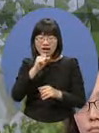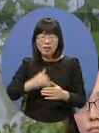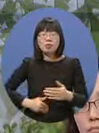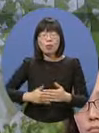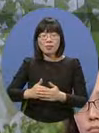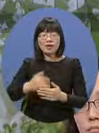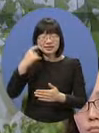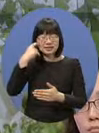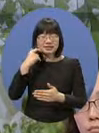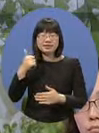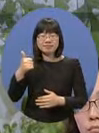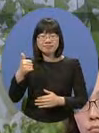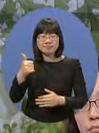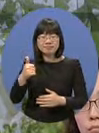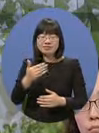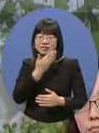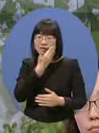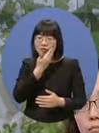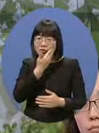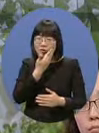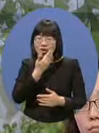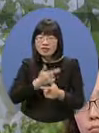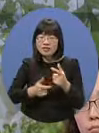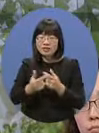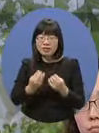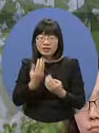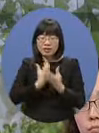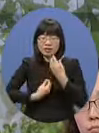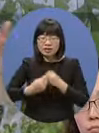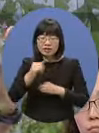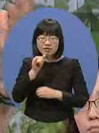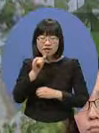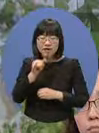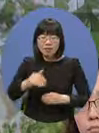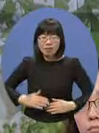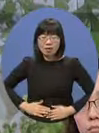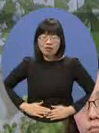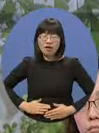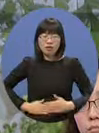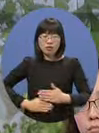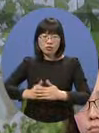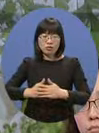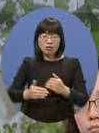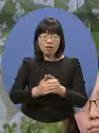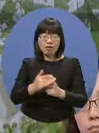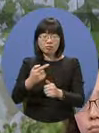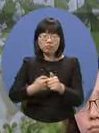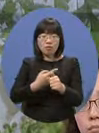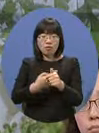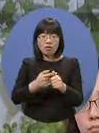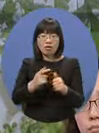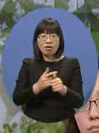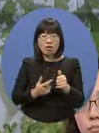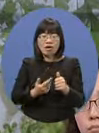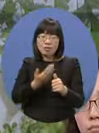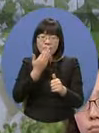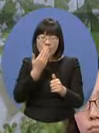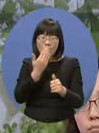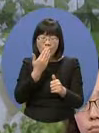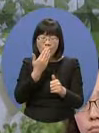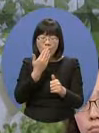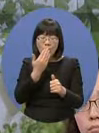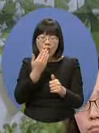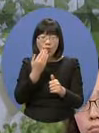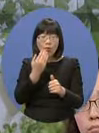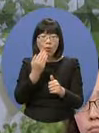네, 수 있게요. 그래서 어떤 영양소를 조금 더 많이 섭취해주면 배가 부르기 때문에 자연적으로 좀 덜 먹어야 될 거는 조금만